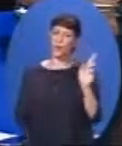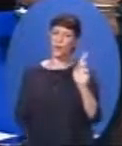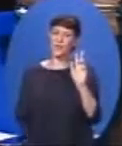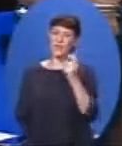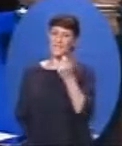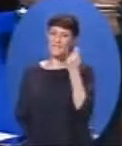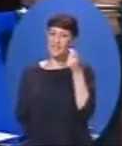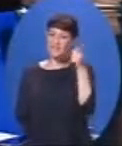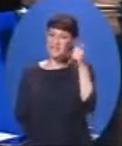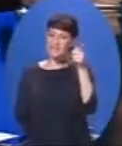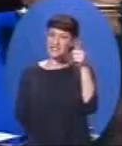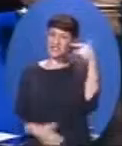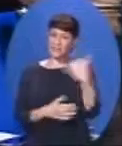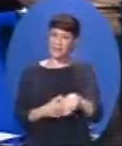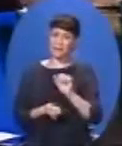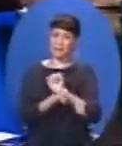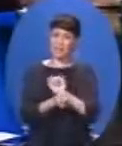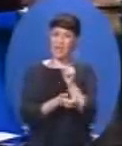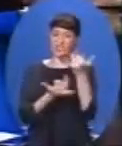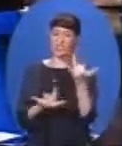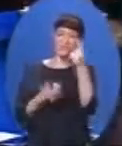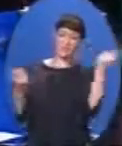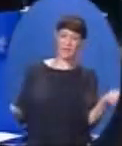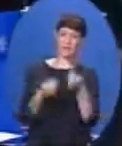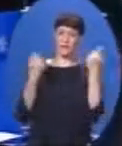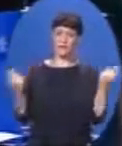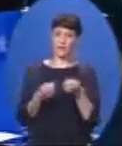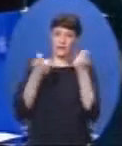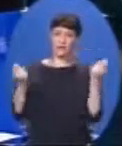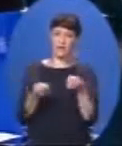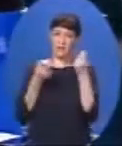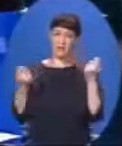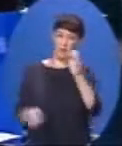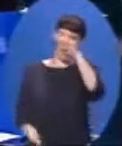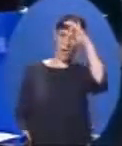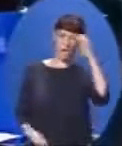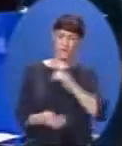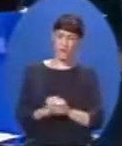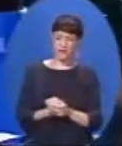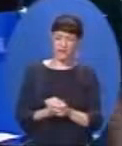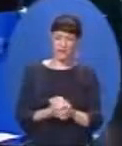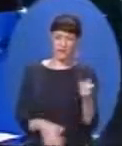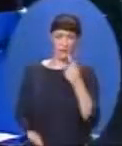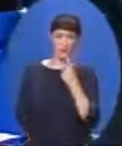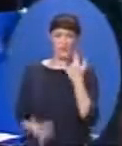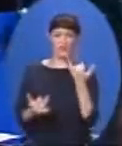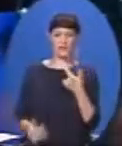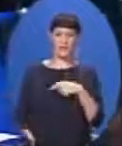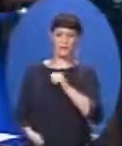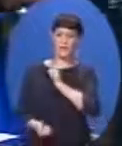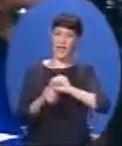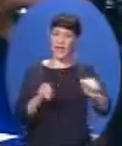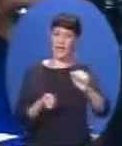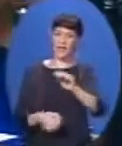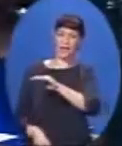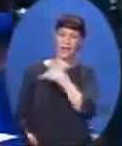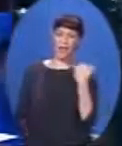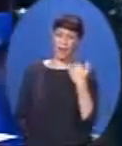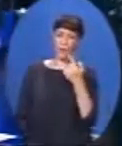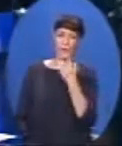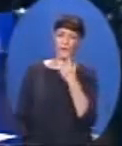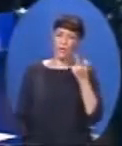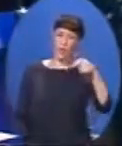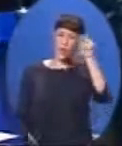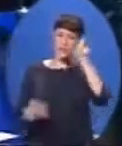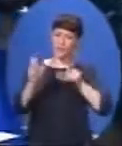דוד שתגמור את ריצוי עונשה במידה ותורשה. בואו, יש לי הצעה נהדרת. בואו נוציא להורג את כל מי שלא קרה. לא, רגע, רגע.